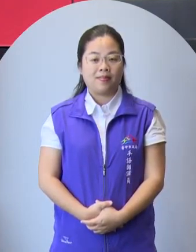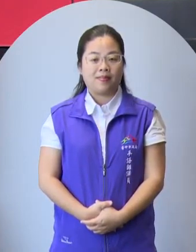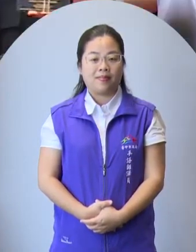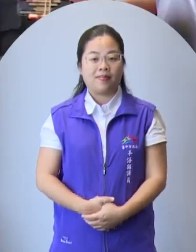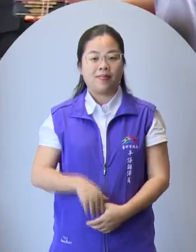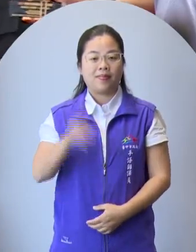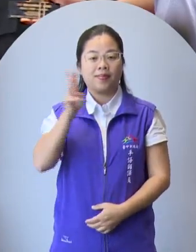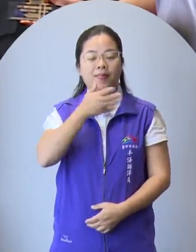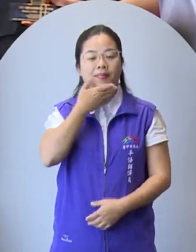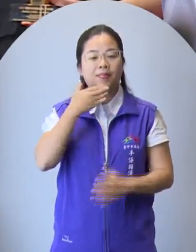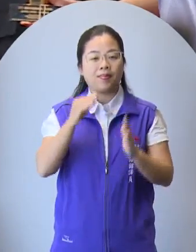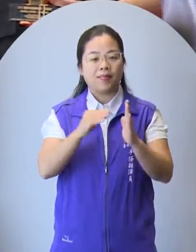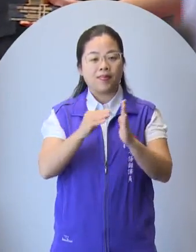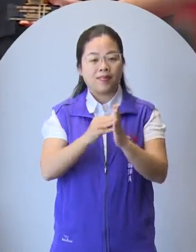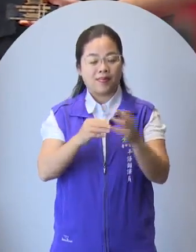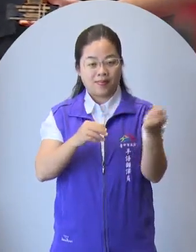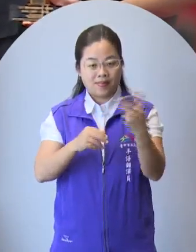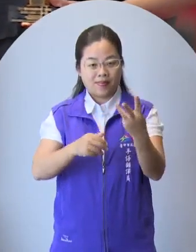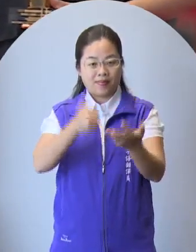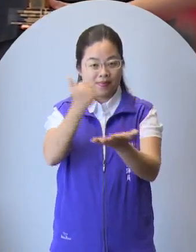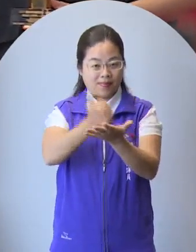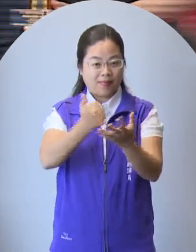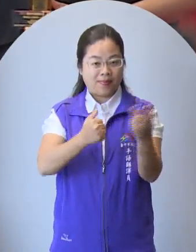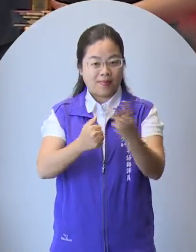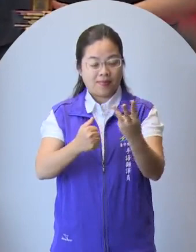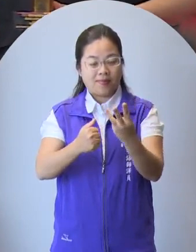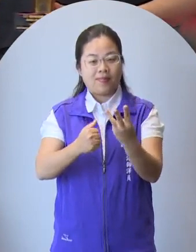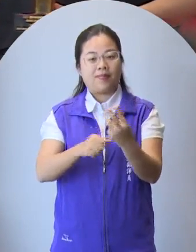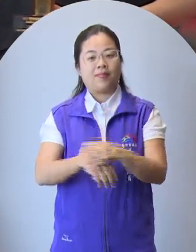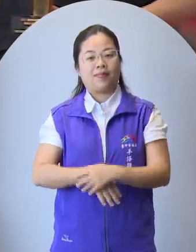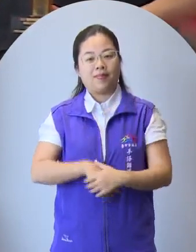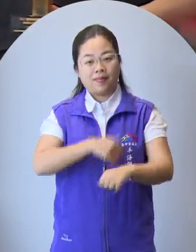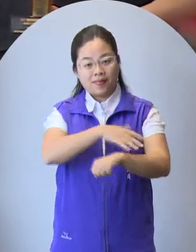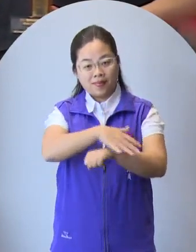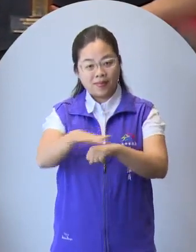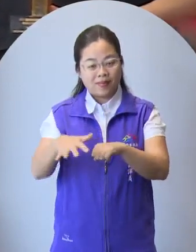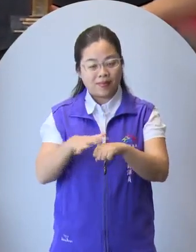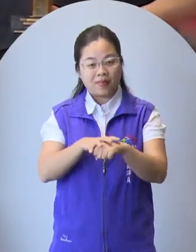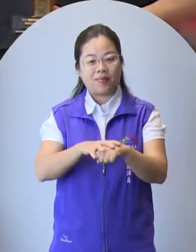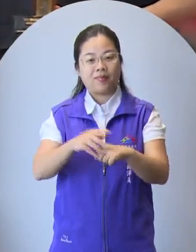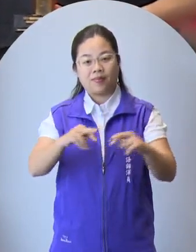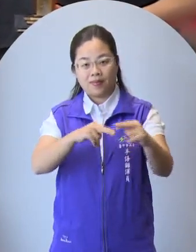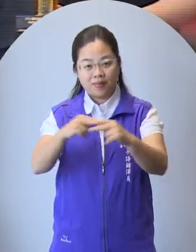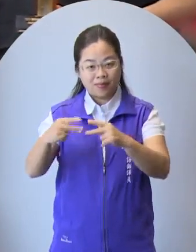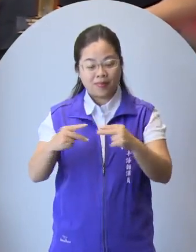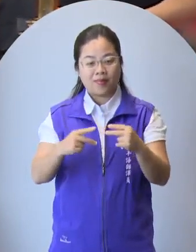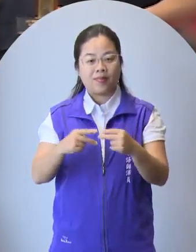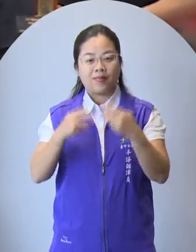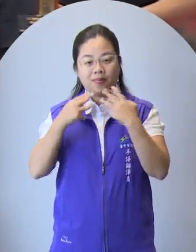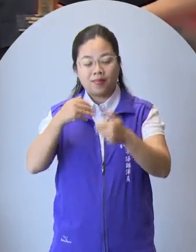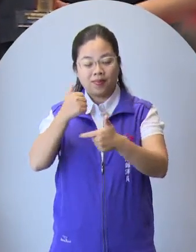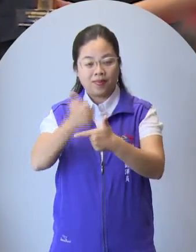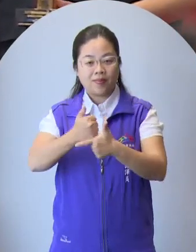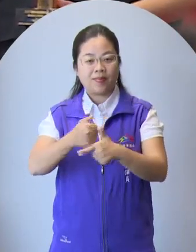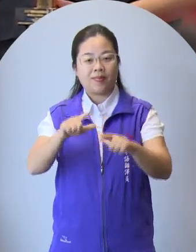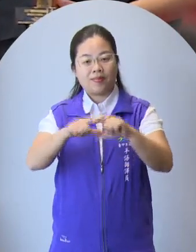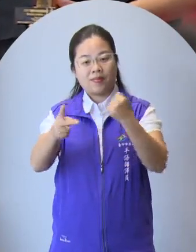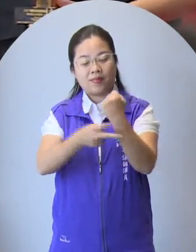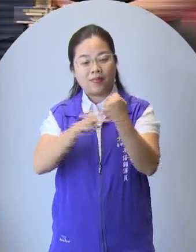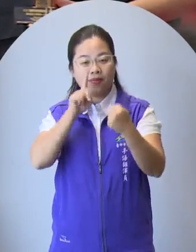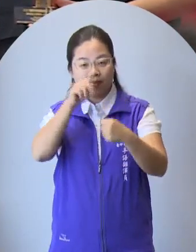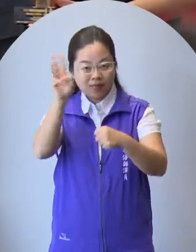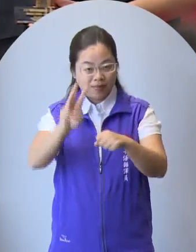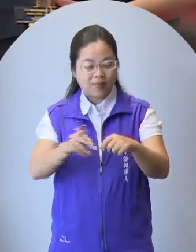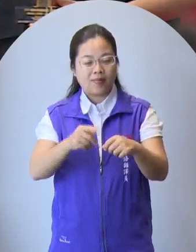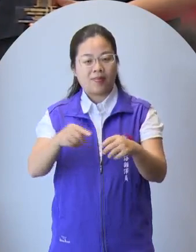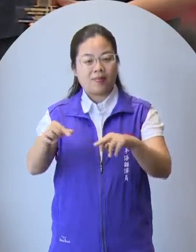水利局3项获奖工程分别是软皮子溪水环境改善、法子溪生态绿廊营造、大理污水下水道，皆荣获